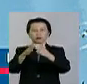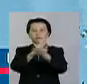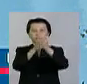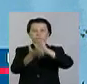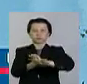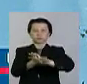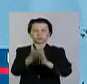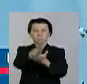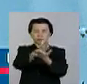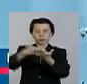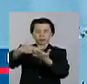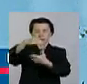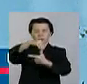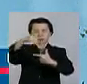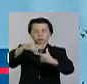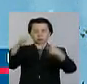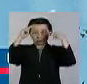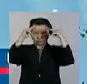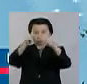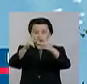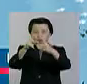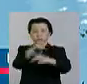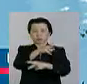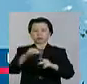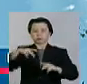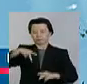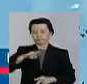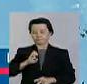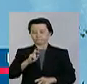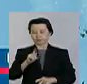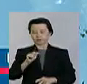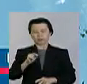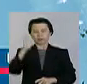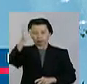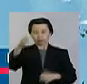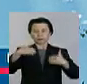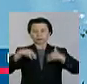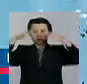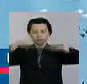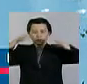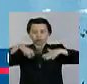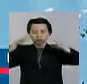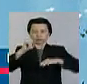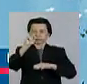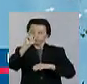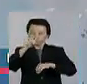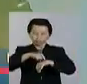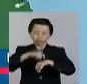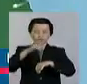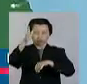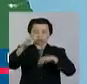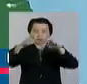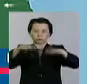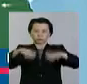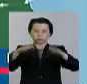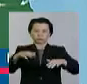menyebabkan bahagian ataupun daerah Kuantan dan juga Pekan akan mengalami keadaan cuaca lembap dalam sedikit masa lagi. Untuk keadaan